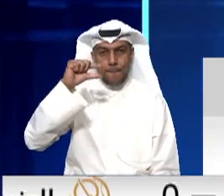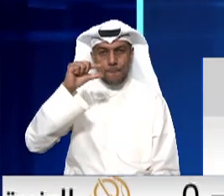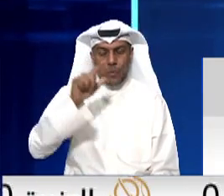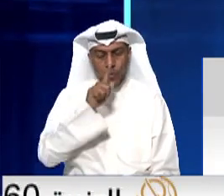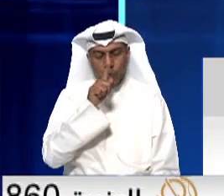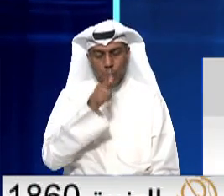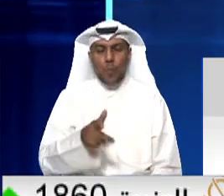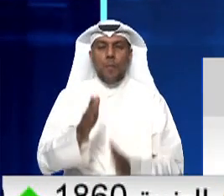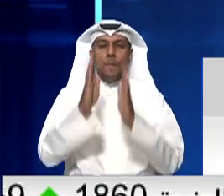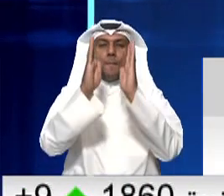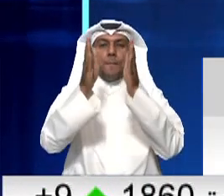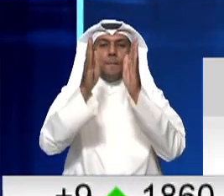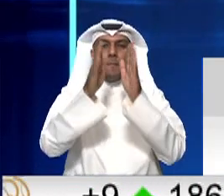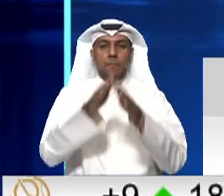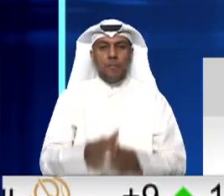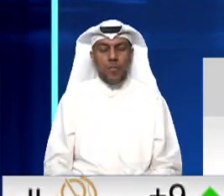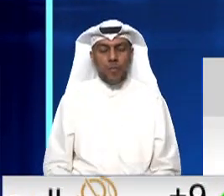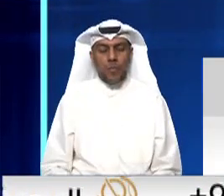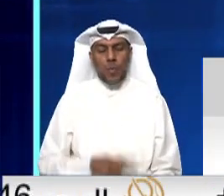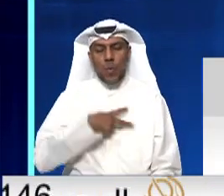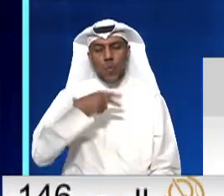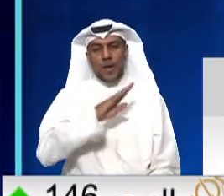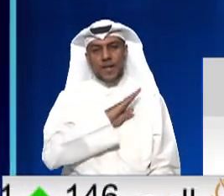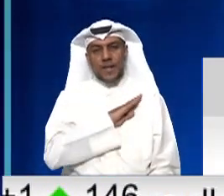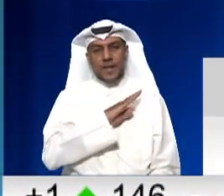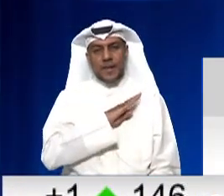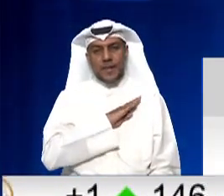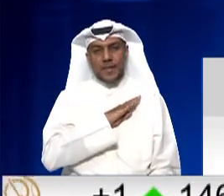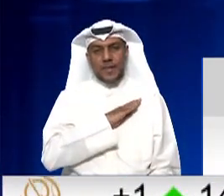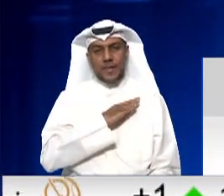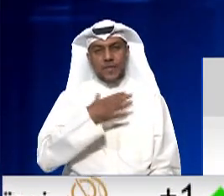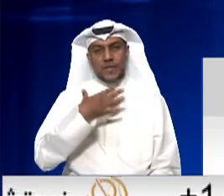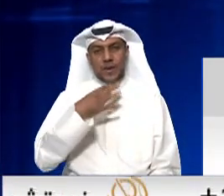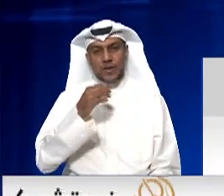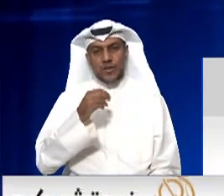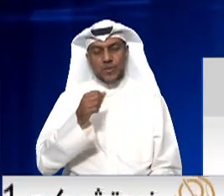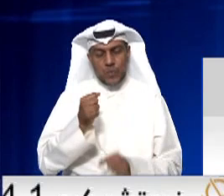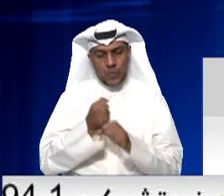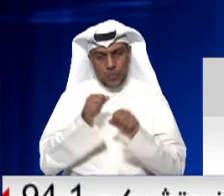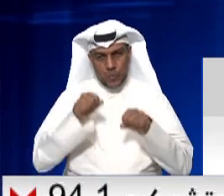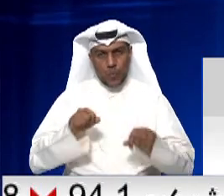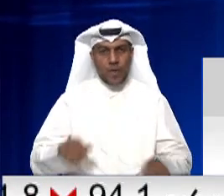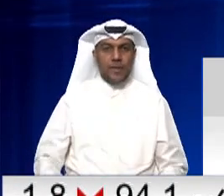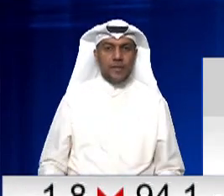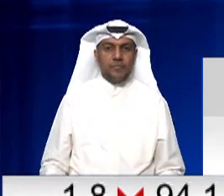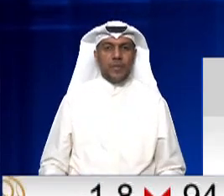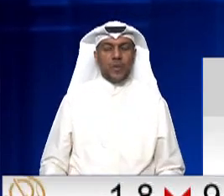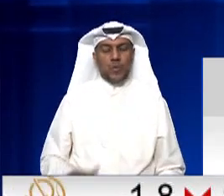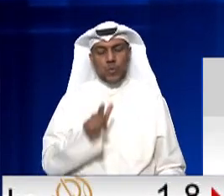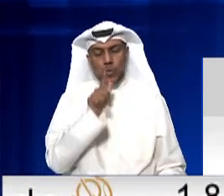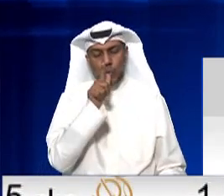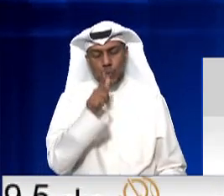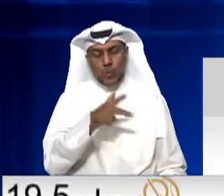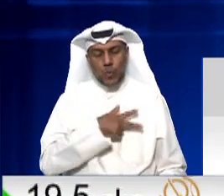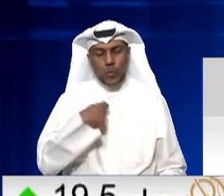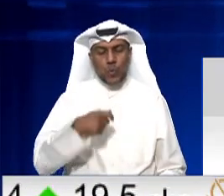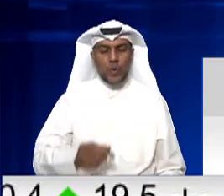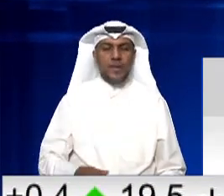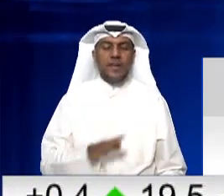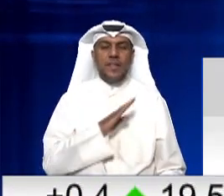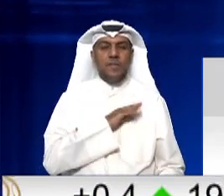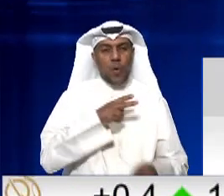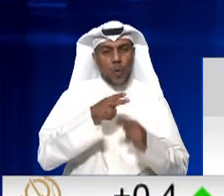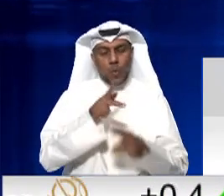بمناسبه توليه لمهام منصبه الوزاري الجديد وقد عبر نائب رئيس مجلس الوزراء وزير الدفاع عن